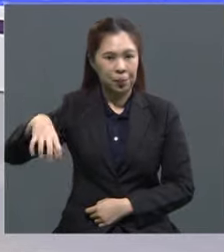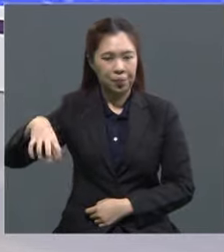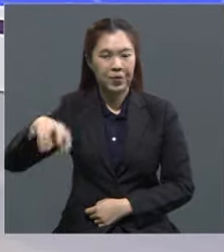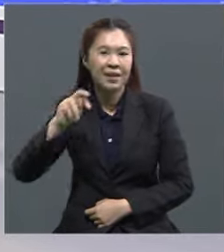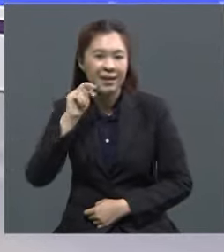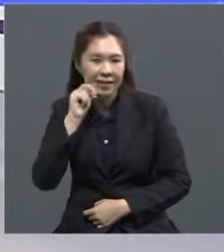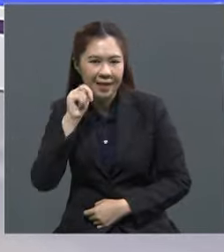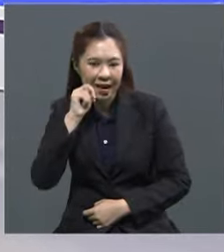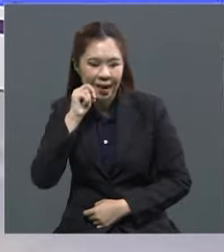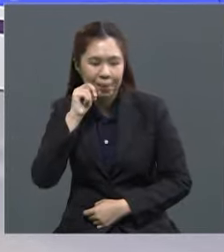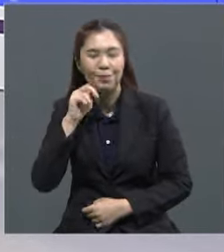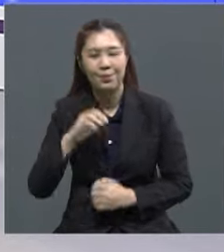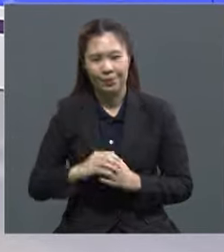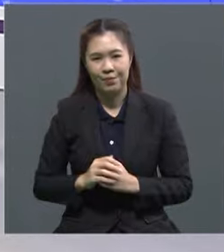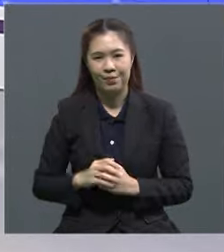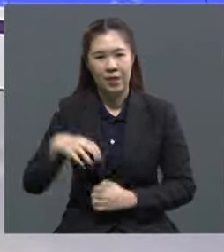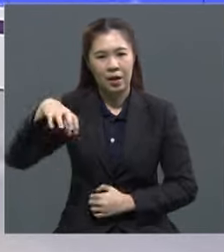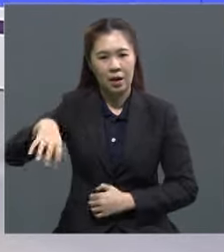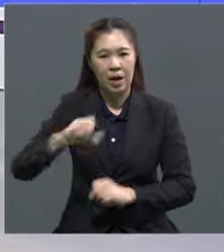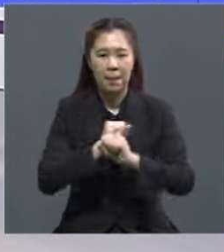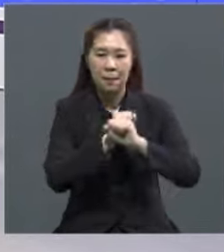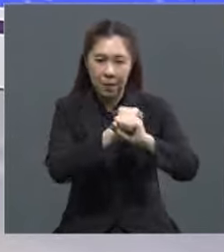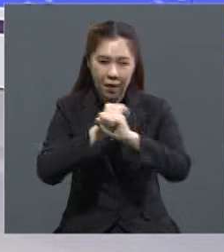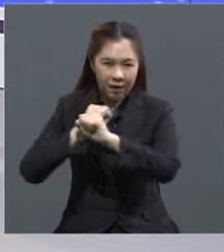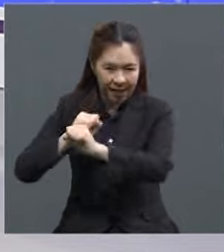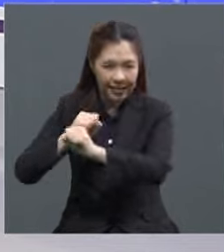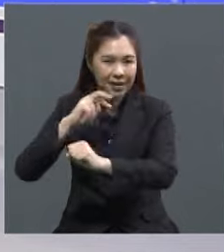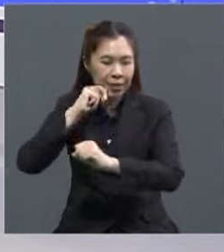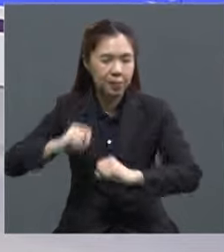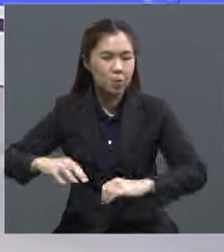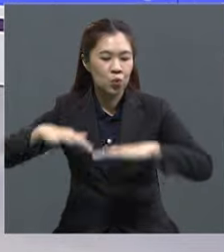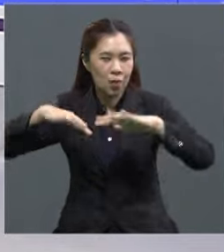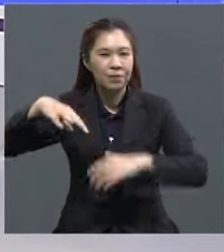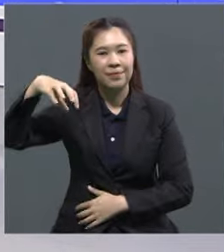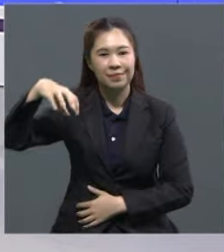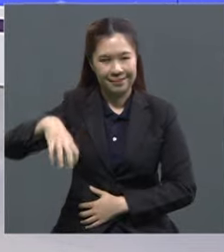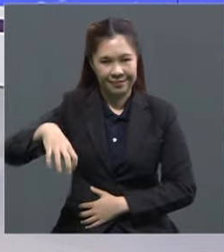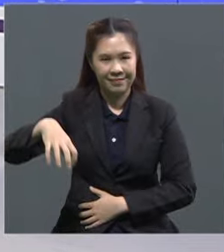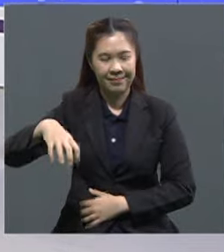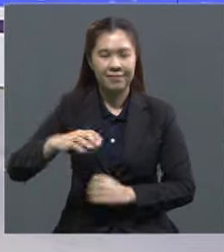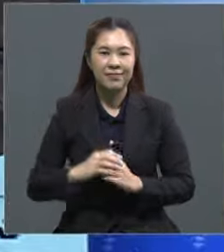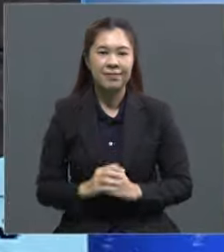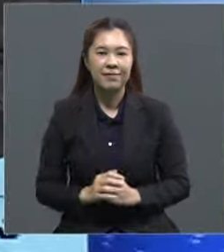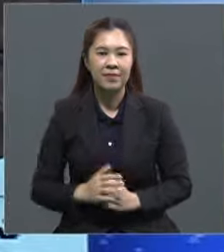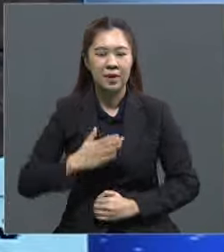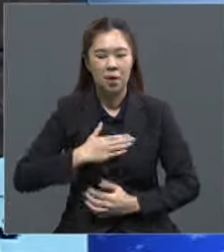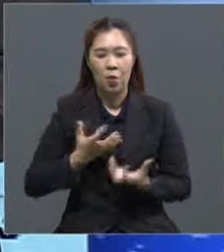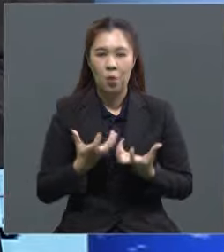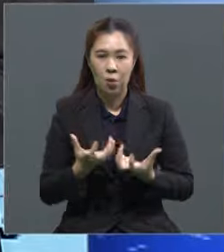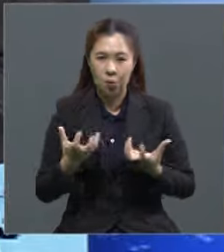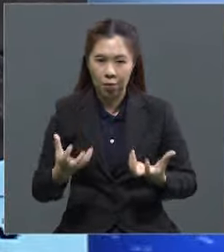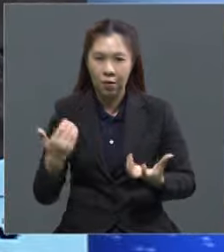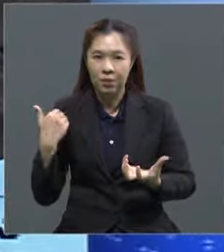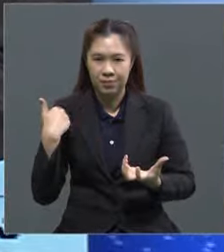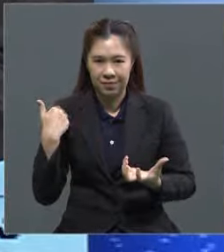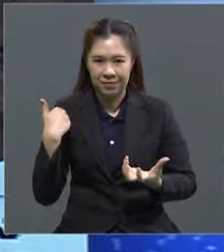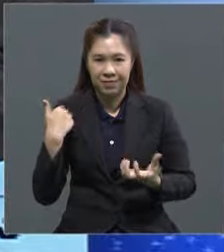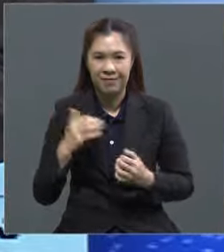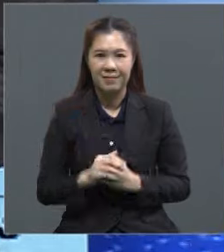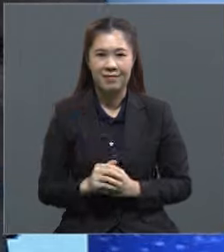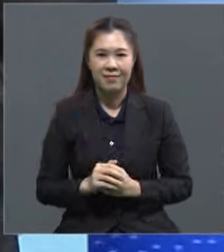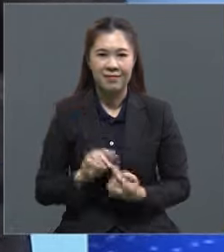ทรัพยากรน้ำอ่ากรมป้องกันและบรรเทาสภัยและในส่วนขององค์กรผกท้องถิ่นก็มีเครื่องไม้เครื่องมือด้วยโดยเฉพาะในส่วนของ